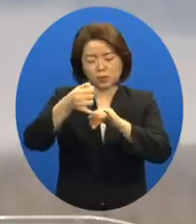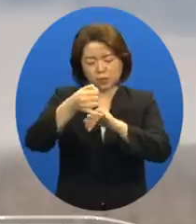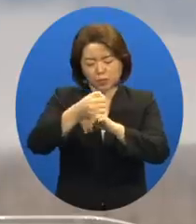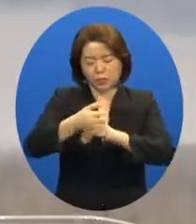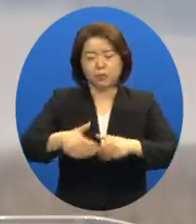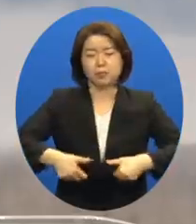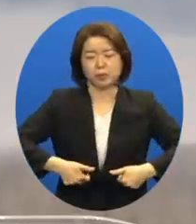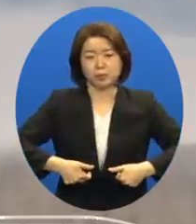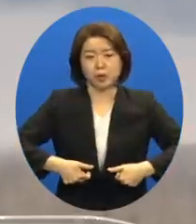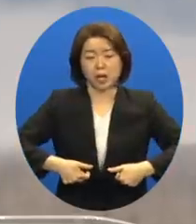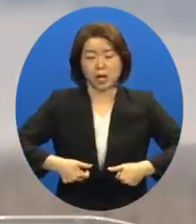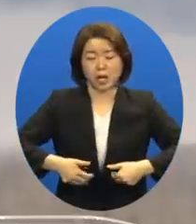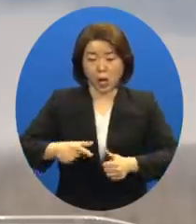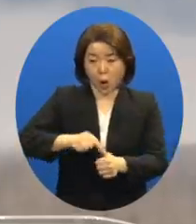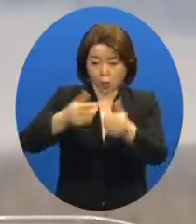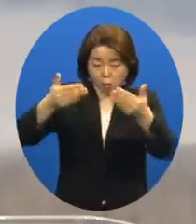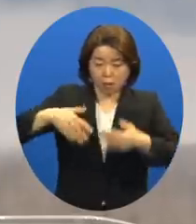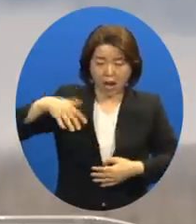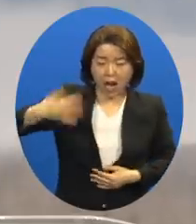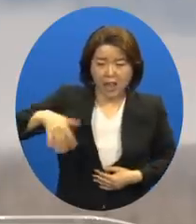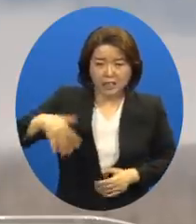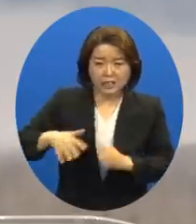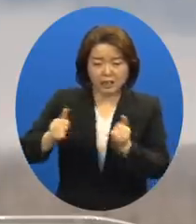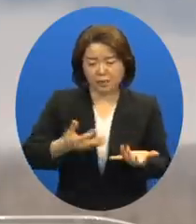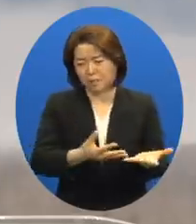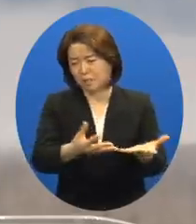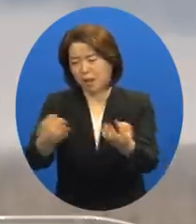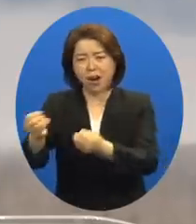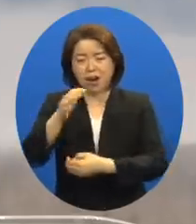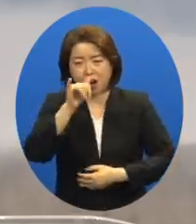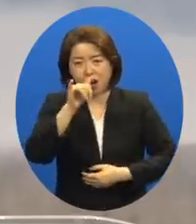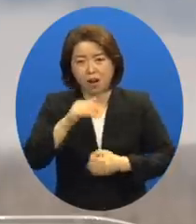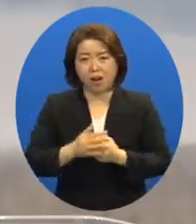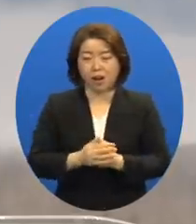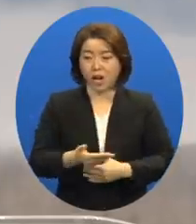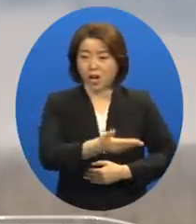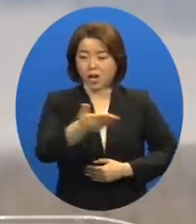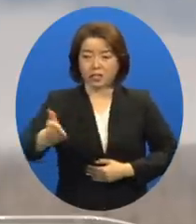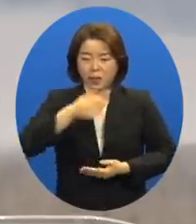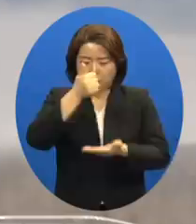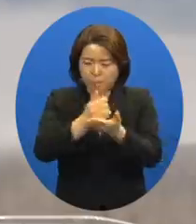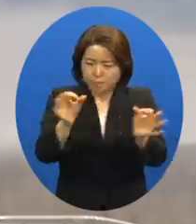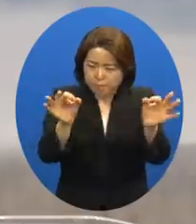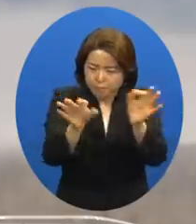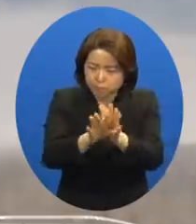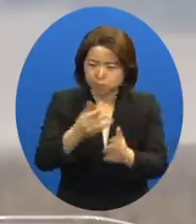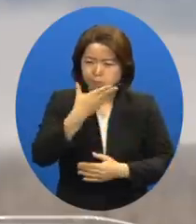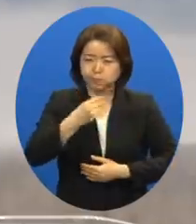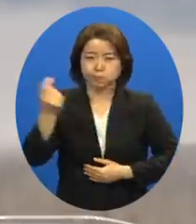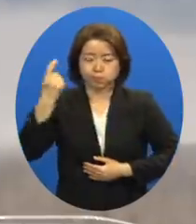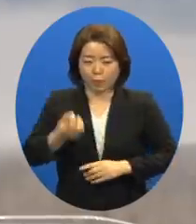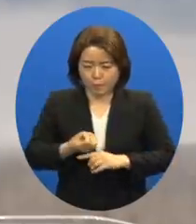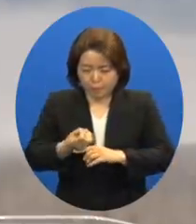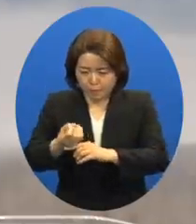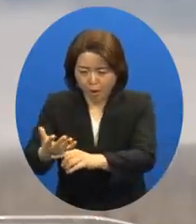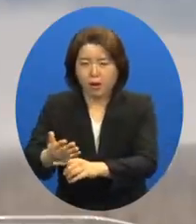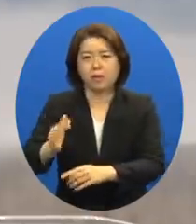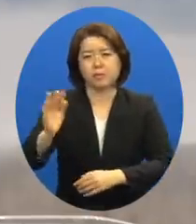아직도 구원받지 못한 사람이 너무너무 많습니다. 그들에게 속죄의 십자가의 복음이 전해져야